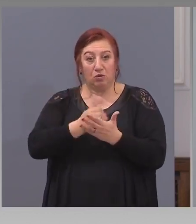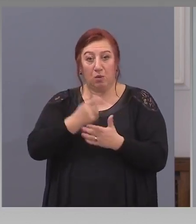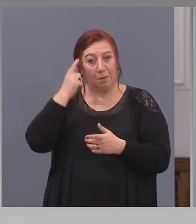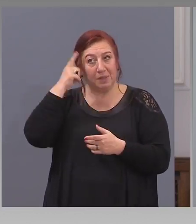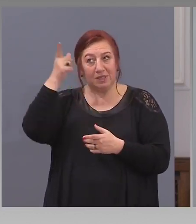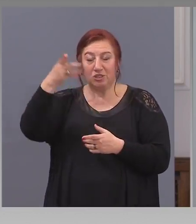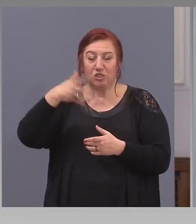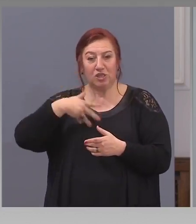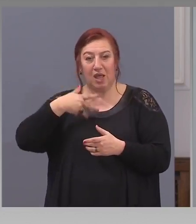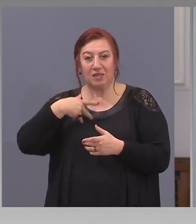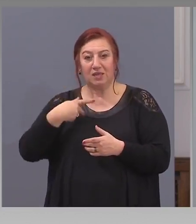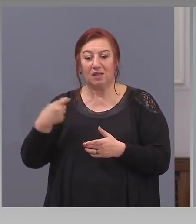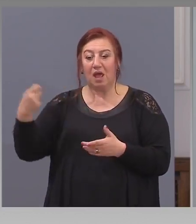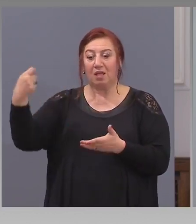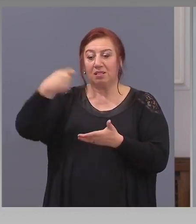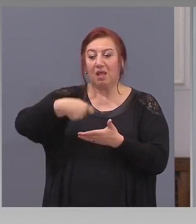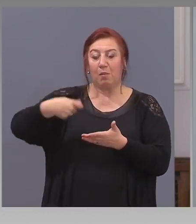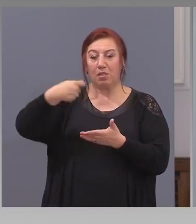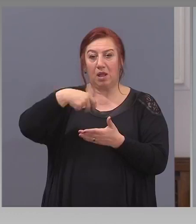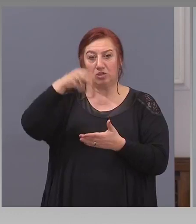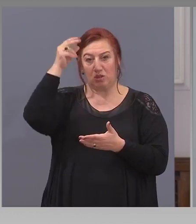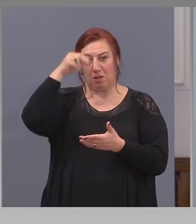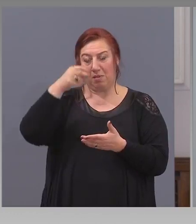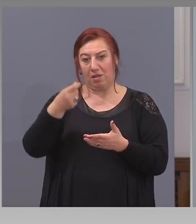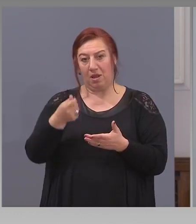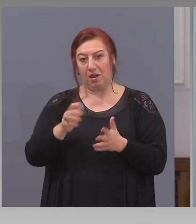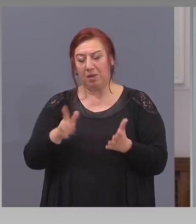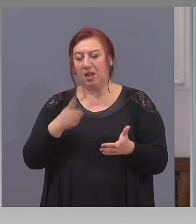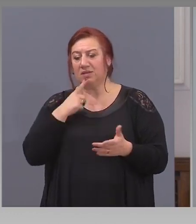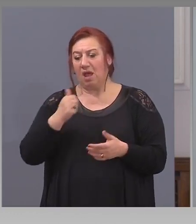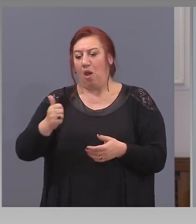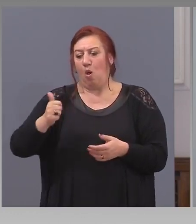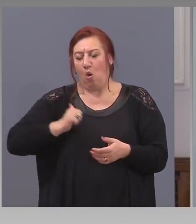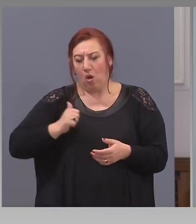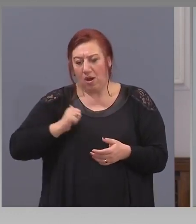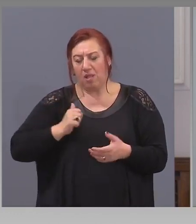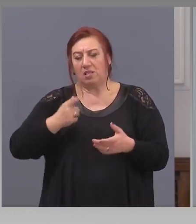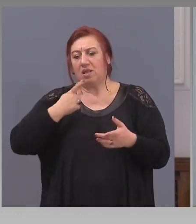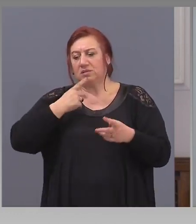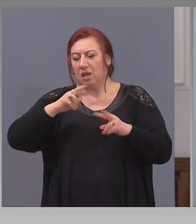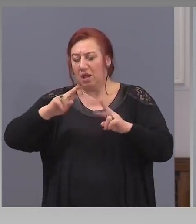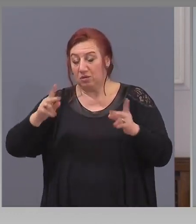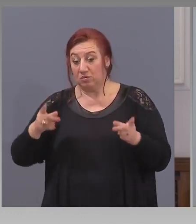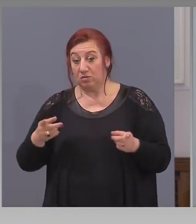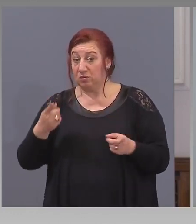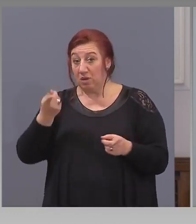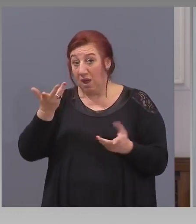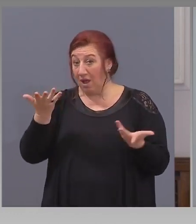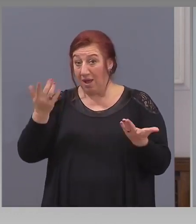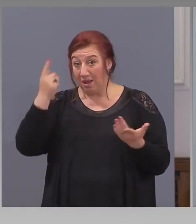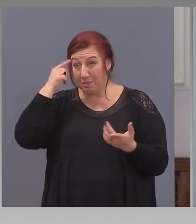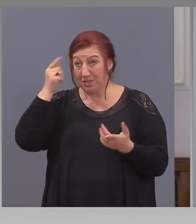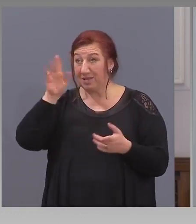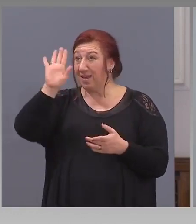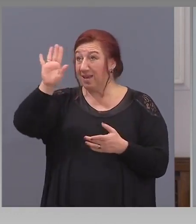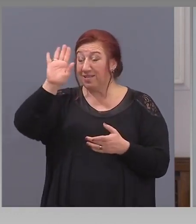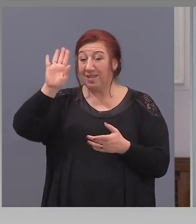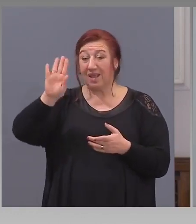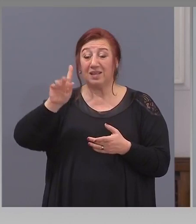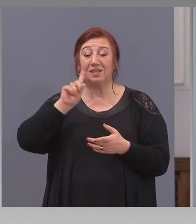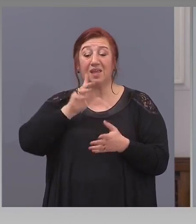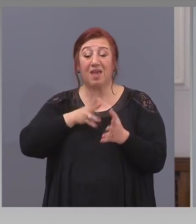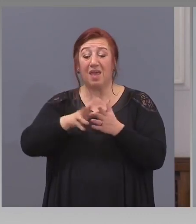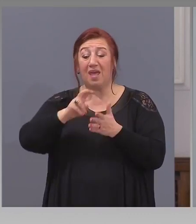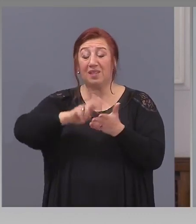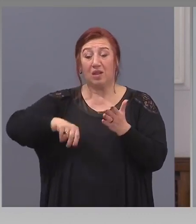дава за България пари? Или за Унгария, или за Чехия? Как мислите? Техните данъкоплатци не поставят ли същия въпрос?